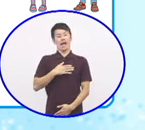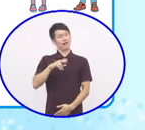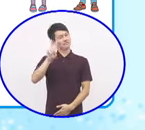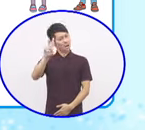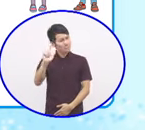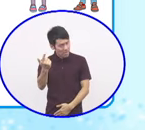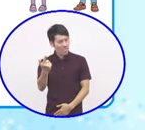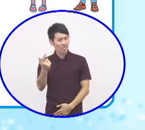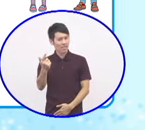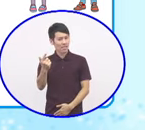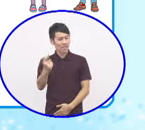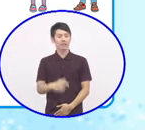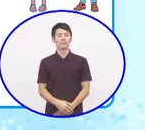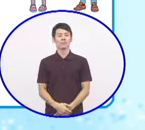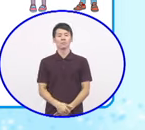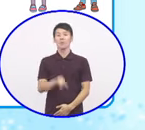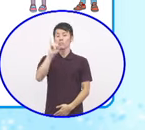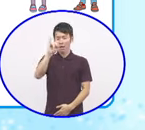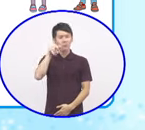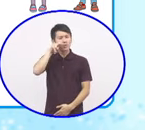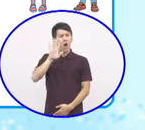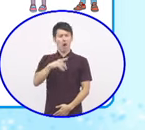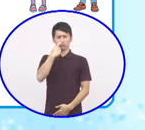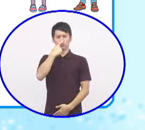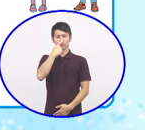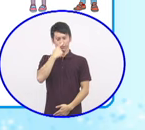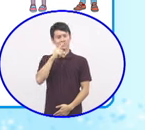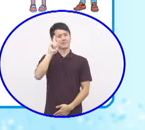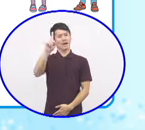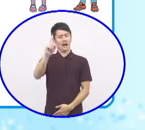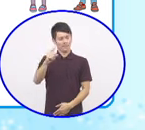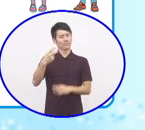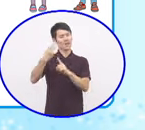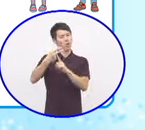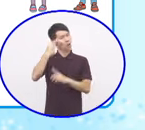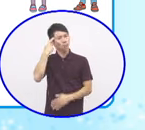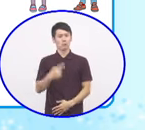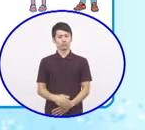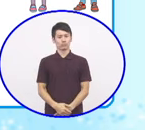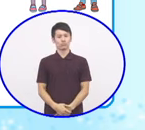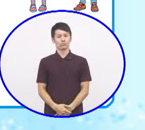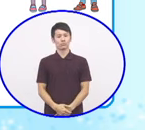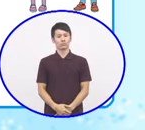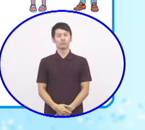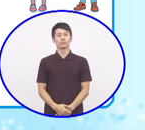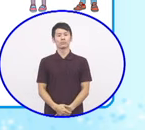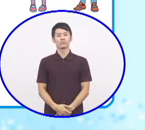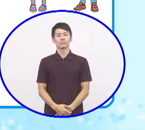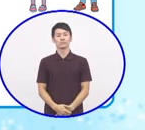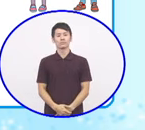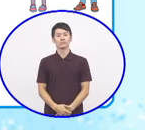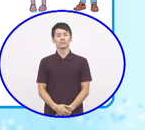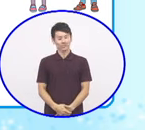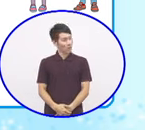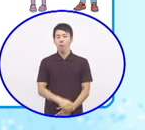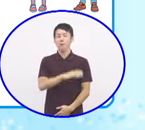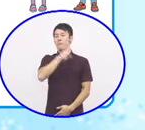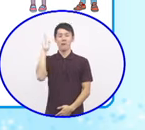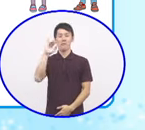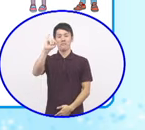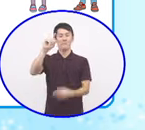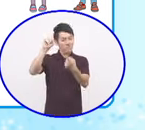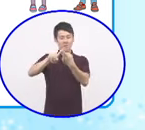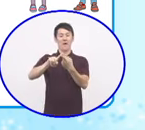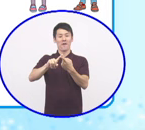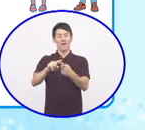2の市会通信。 私家で見たことあるよ。1の司会だより。 さすが